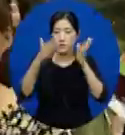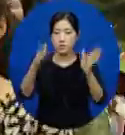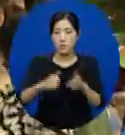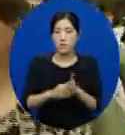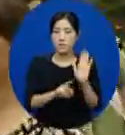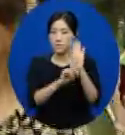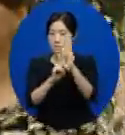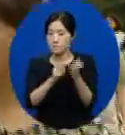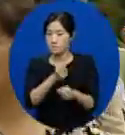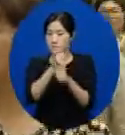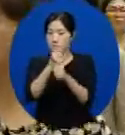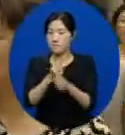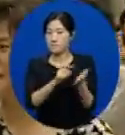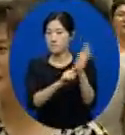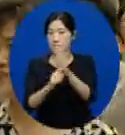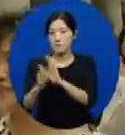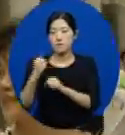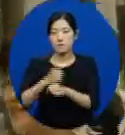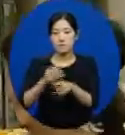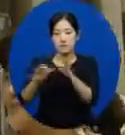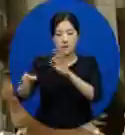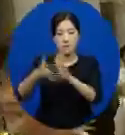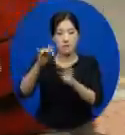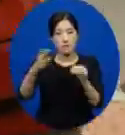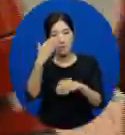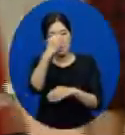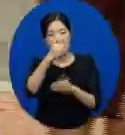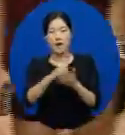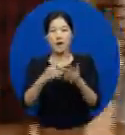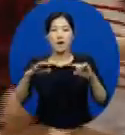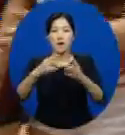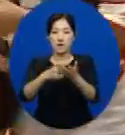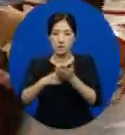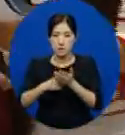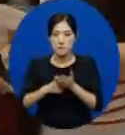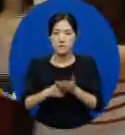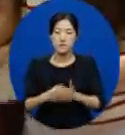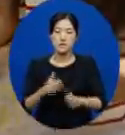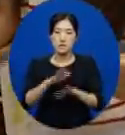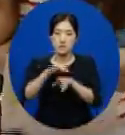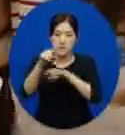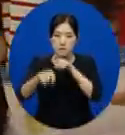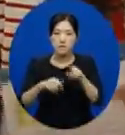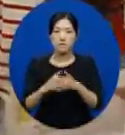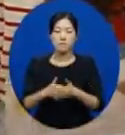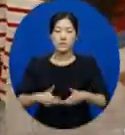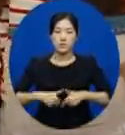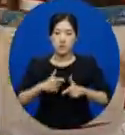상인들과 시민들에게 에너지 절약의 실천과 전력 부족에 대한 홍보를 했습니다.